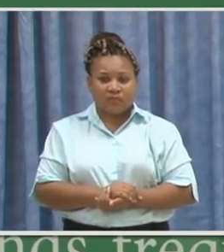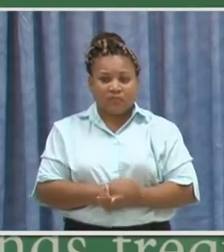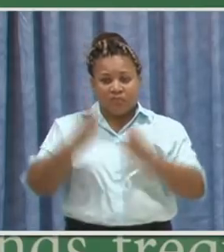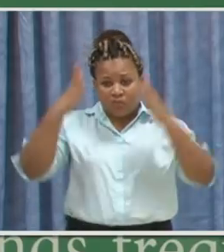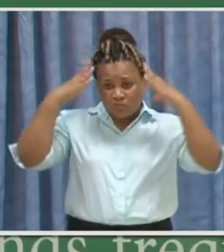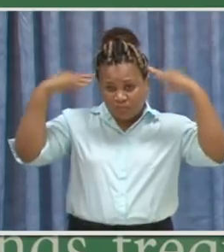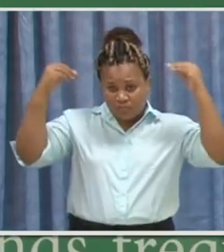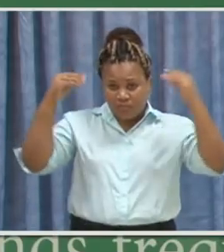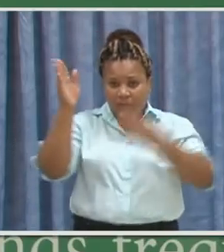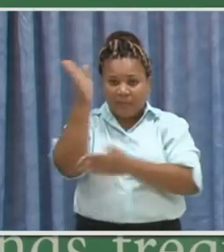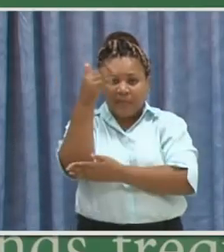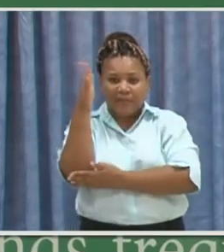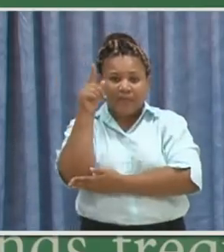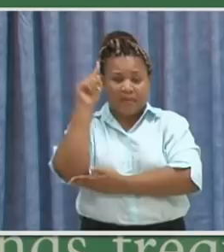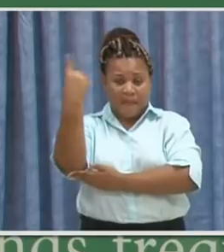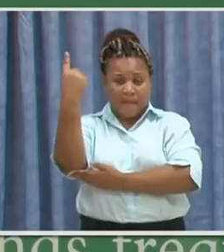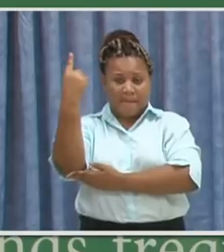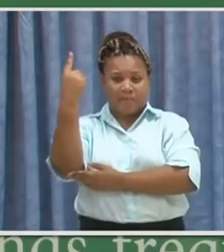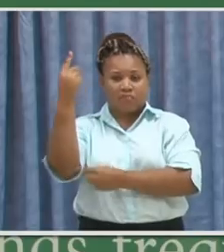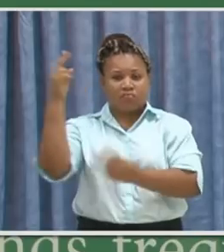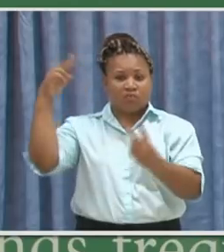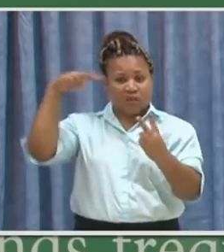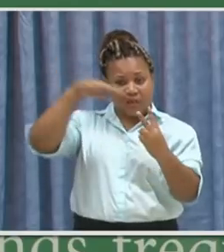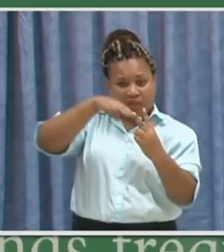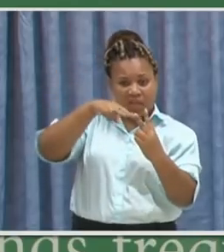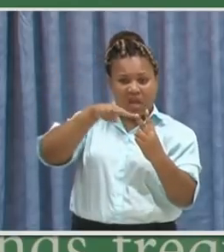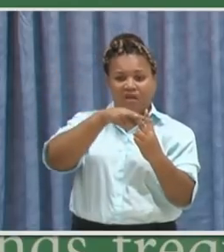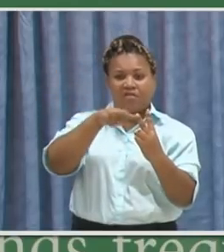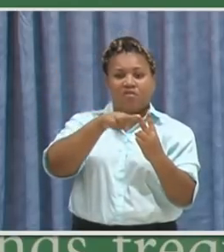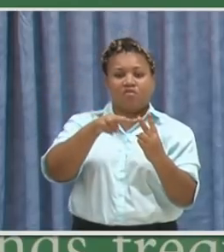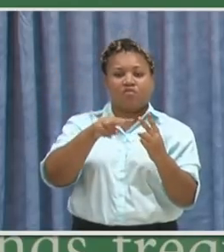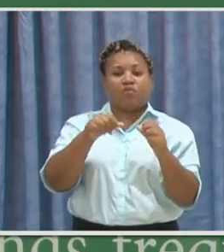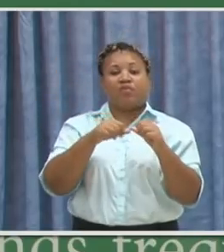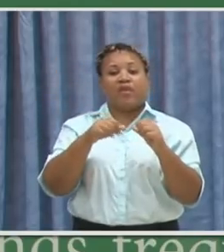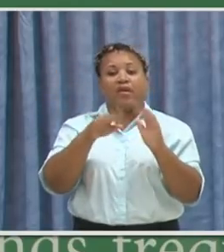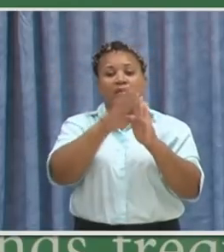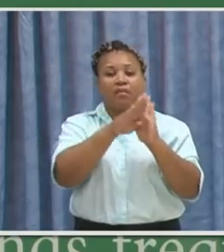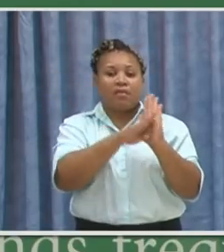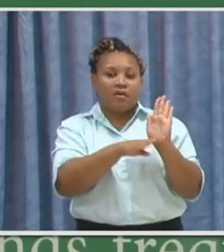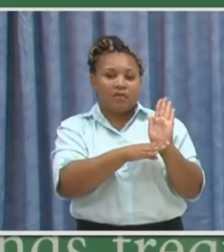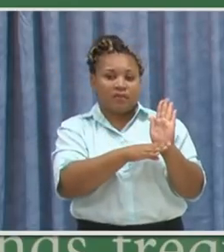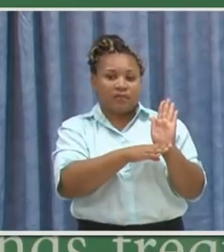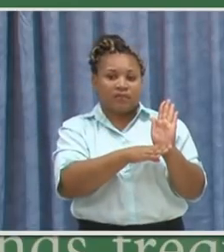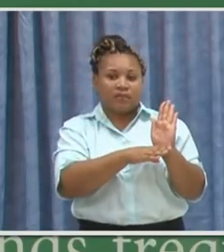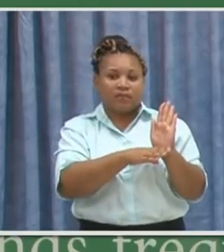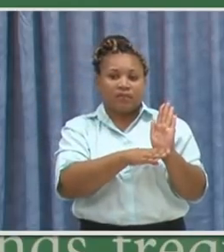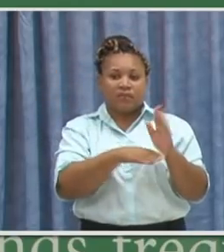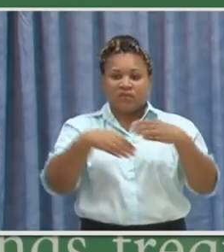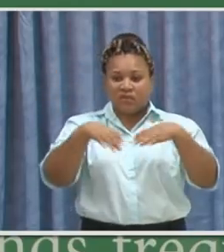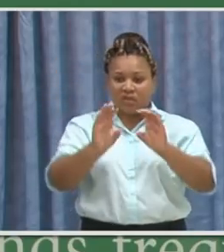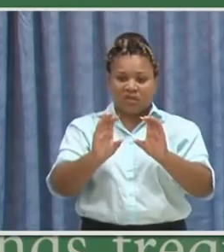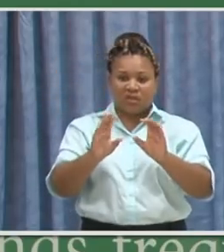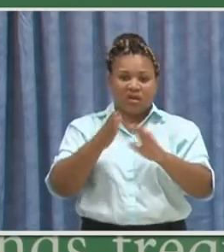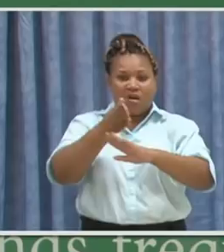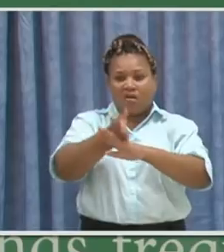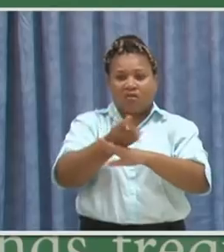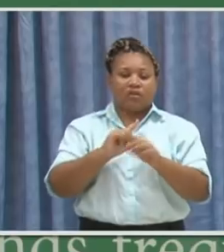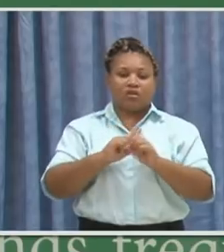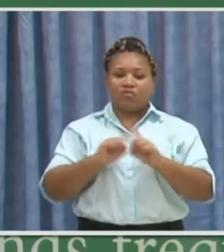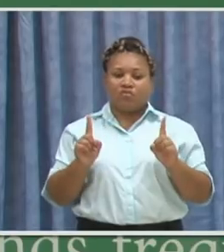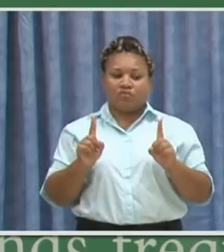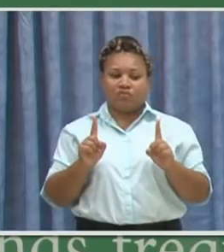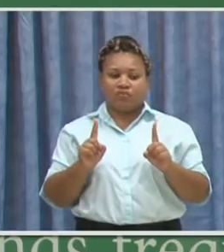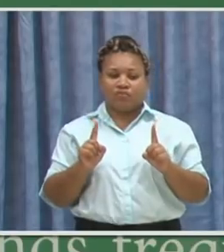de notre côté, nous avons besoin, continuons de donner soin. Pour faire ce qui, si on a demain un autre étranger qui vient, nous pouvons lui parler, nous traiter